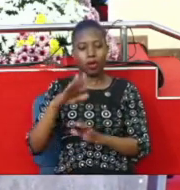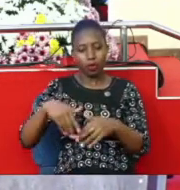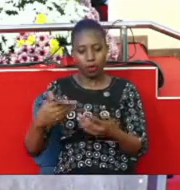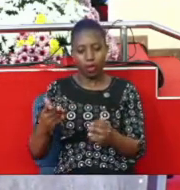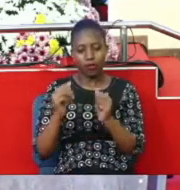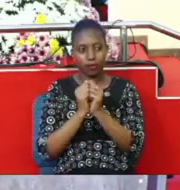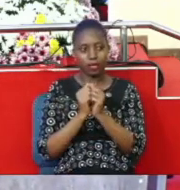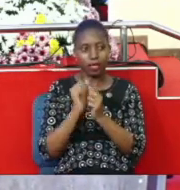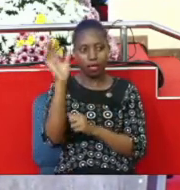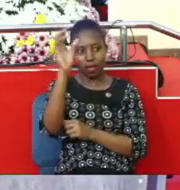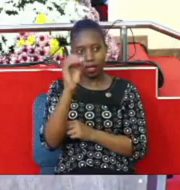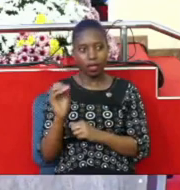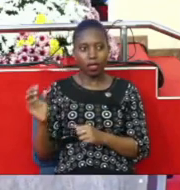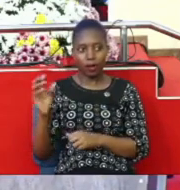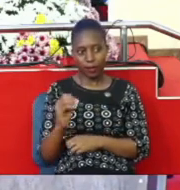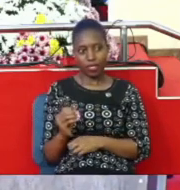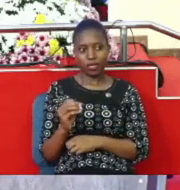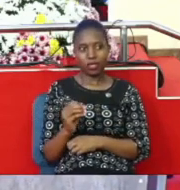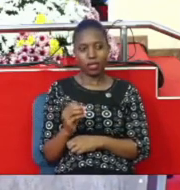mmoja, murudi mukapimwe.